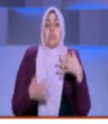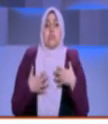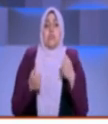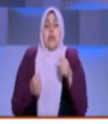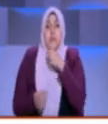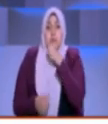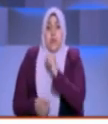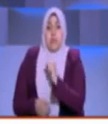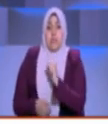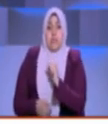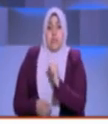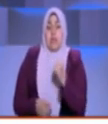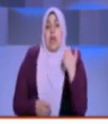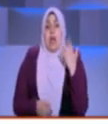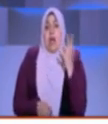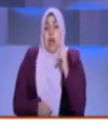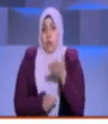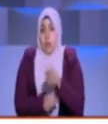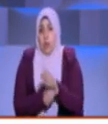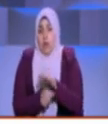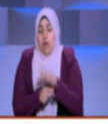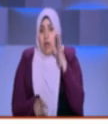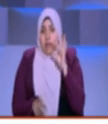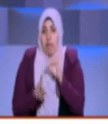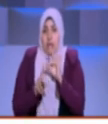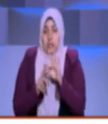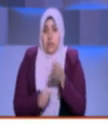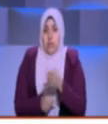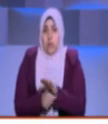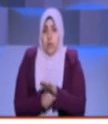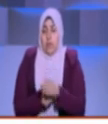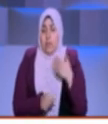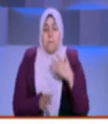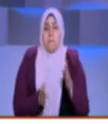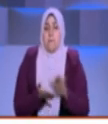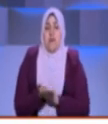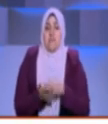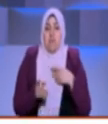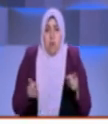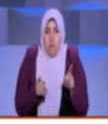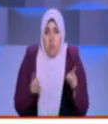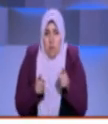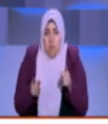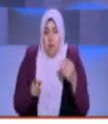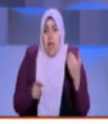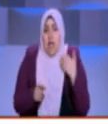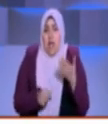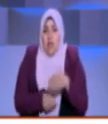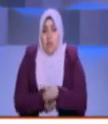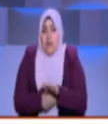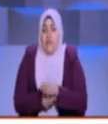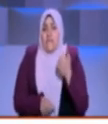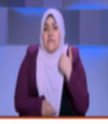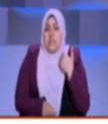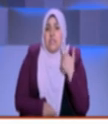هذه الأعداد، أعداد الوفيات على وجه التحديد، قال أنه لم يتم حصر أعداد الوفيات في دور المسنين، مما يجعل أن